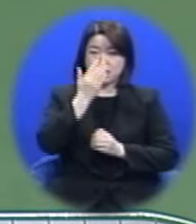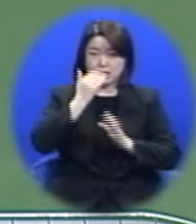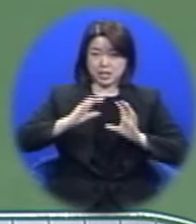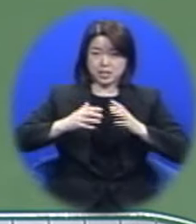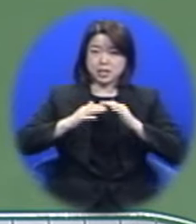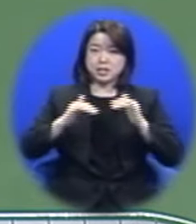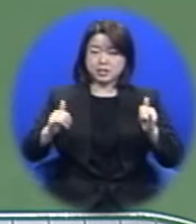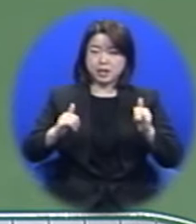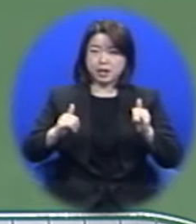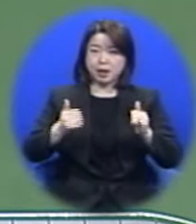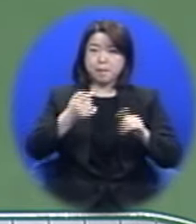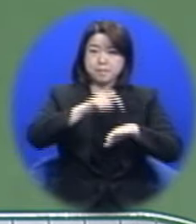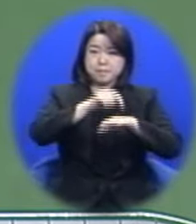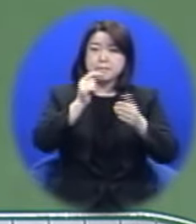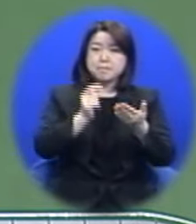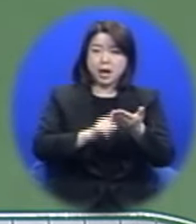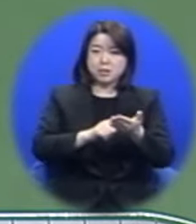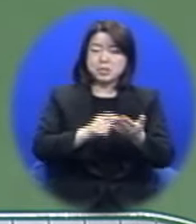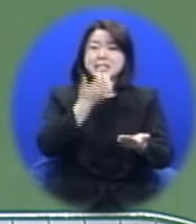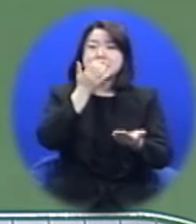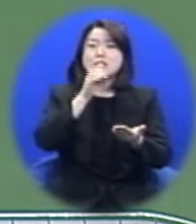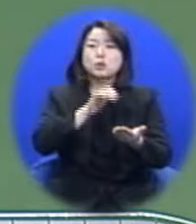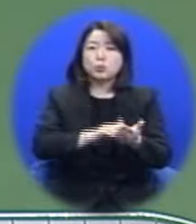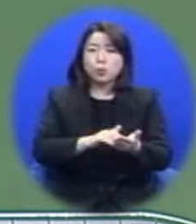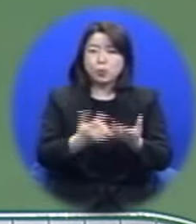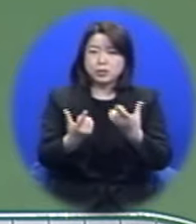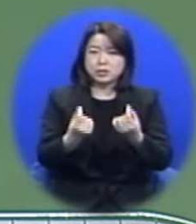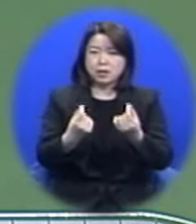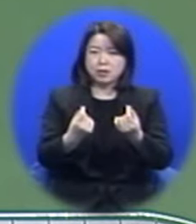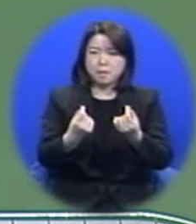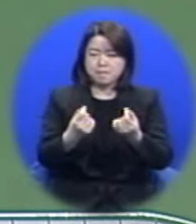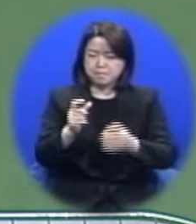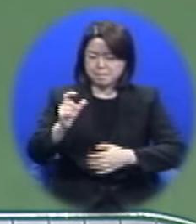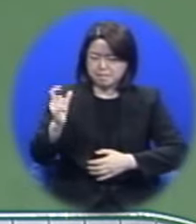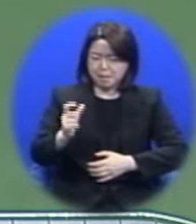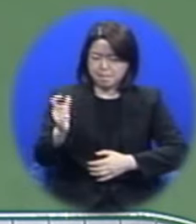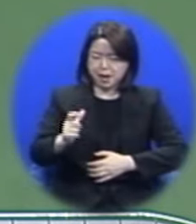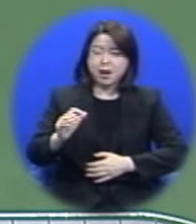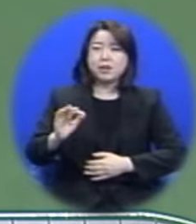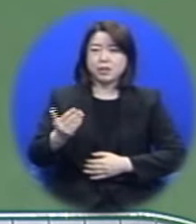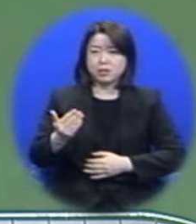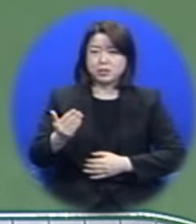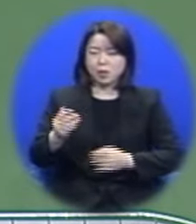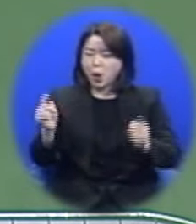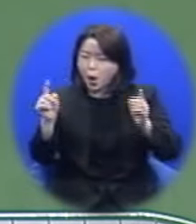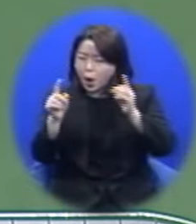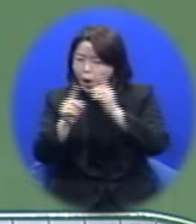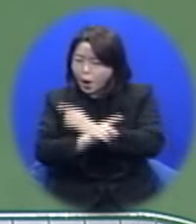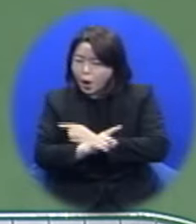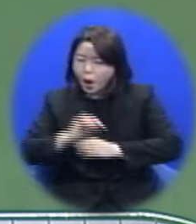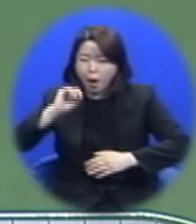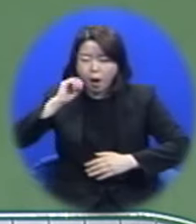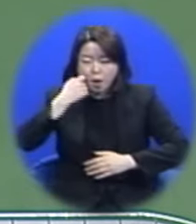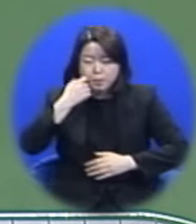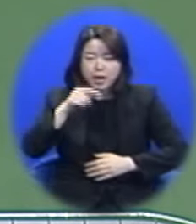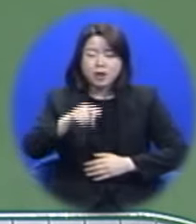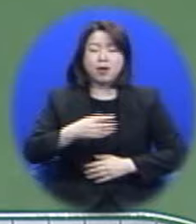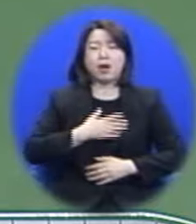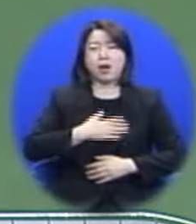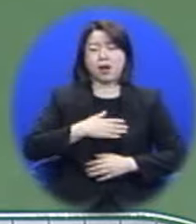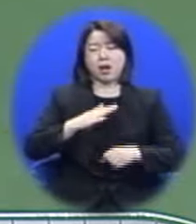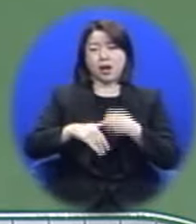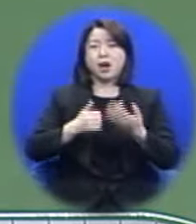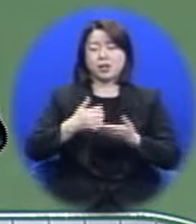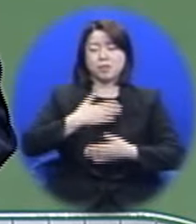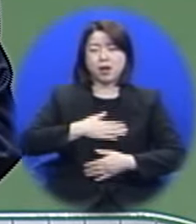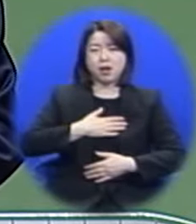마음이 돌덩어리처럼 굳어져서 이제는 바뀔 수가 없다는 사실을 하나님이 아셨기 때문입니다.